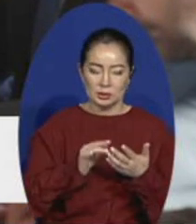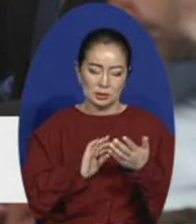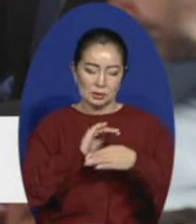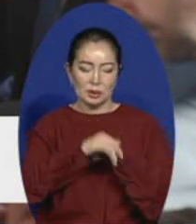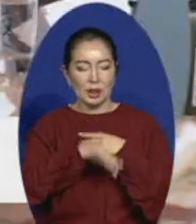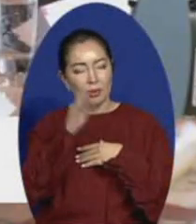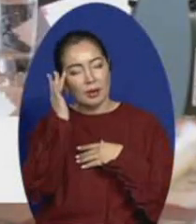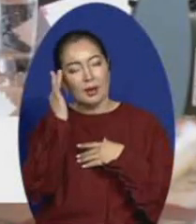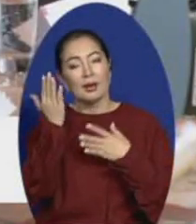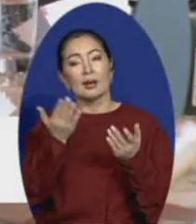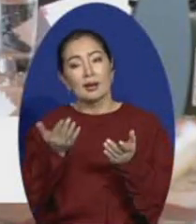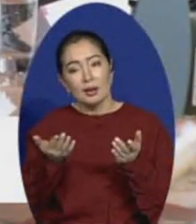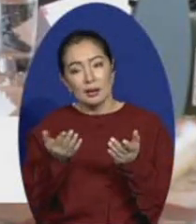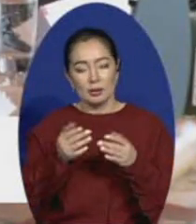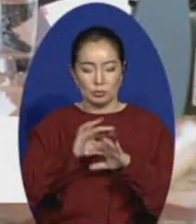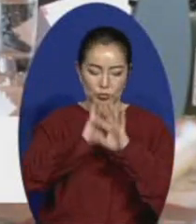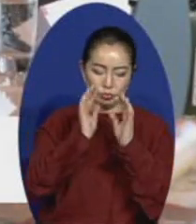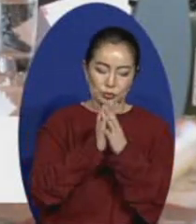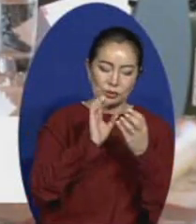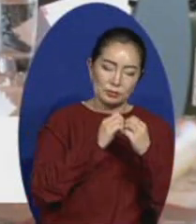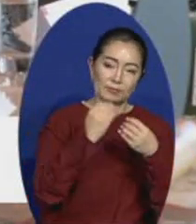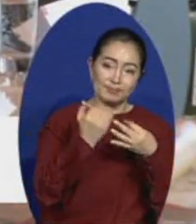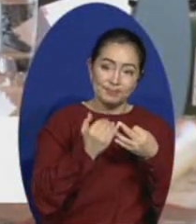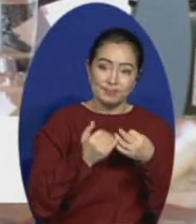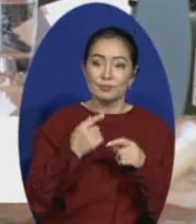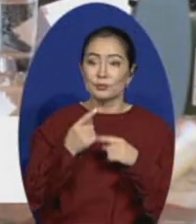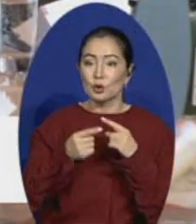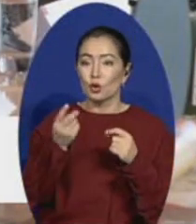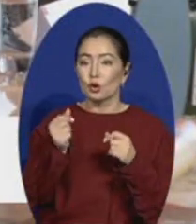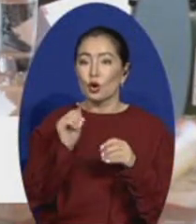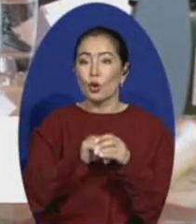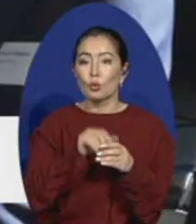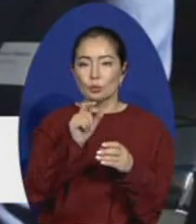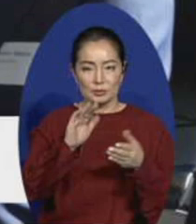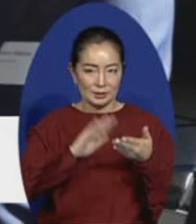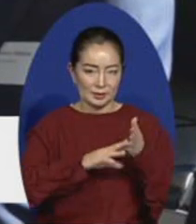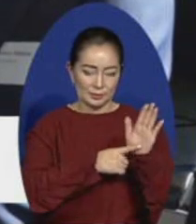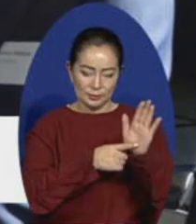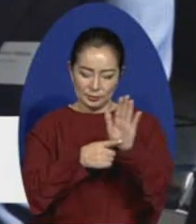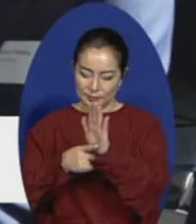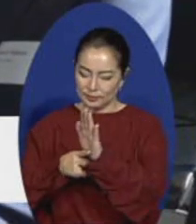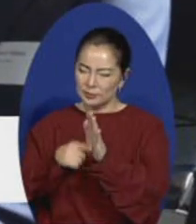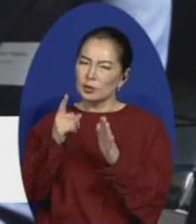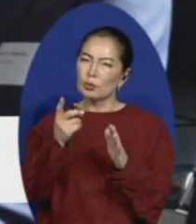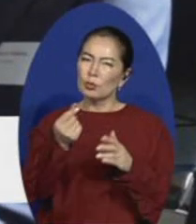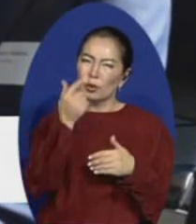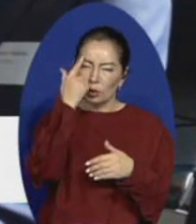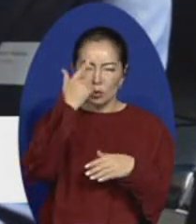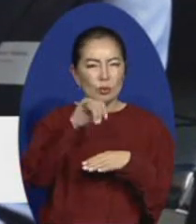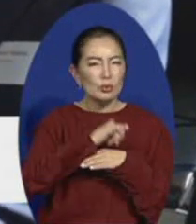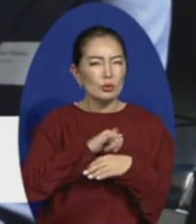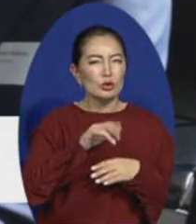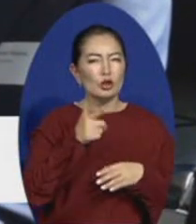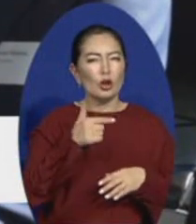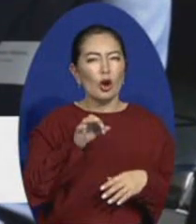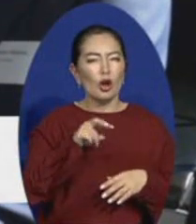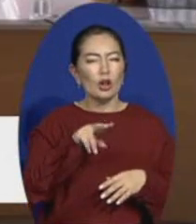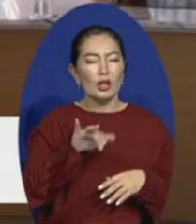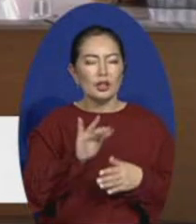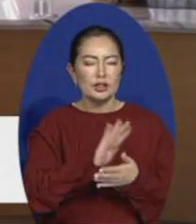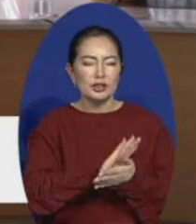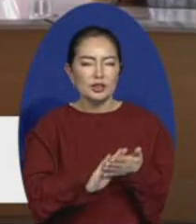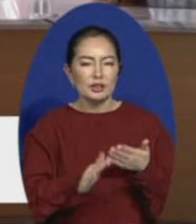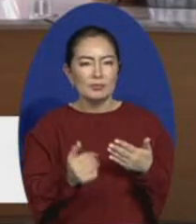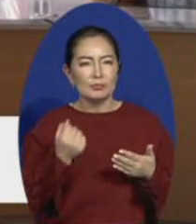замууд хэрэгжүүлж буй арга хэмжээнүүдийн талаар хөрөнгө оруулагчдад танилцууллаа. Хөрөнгө оруулагчид Монгол улс геологийн өвөрмөц тогтцтой